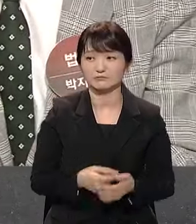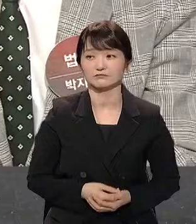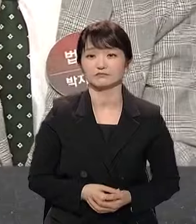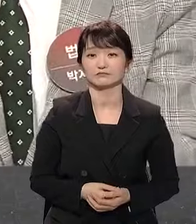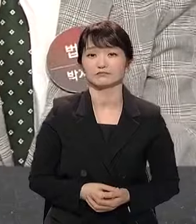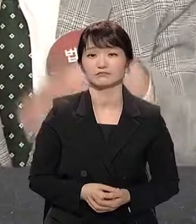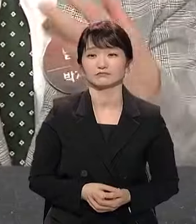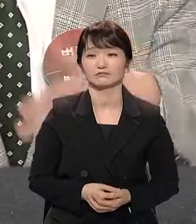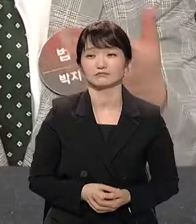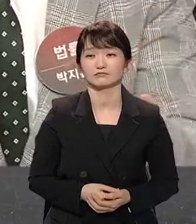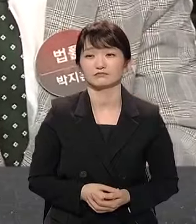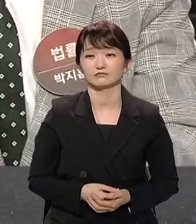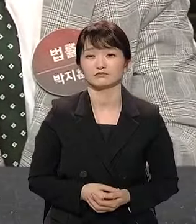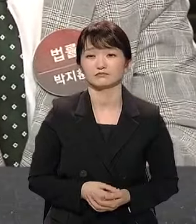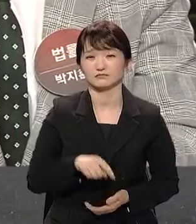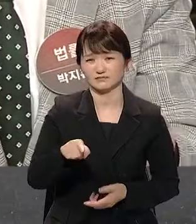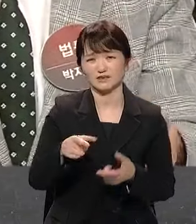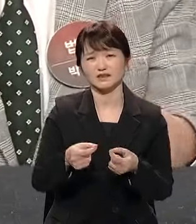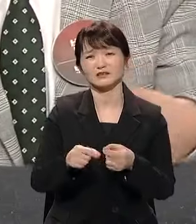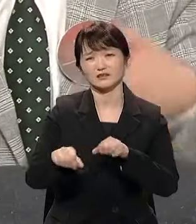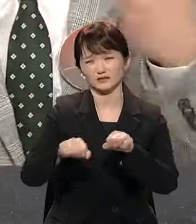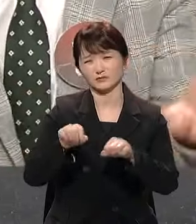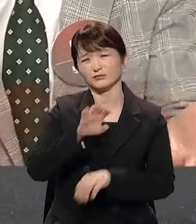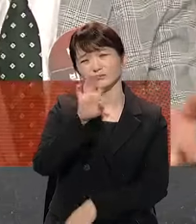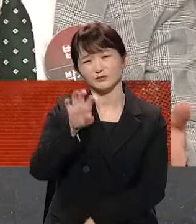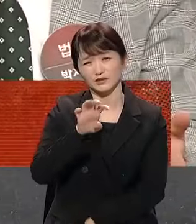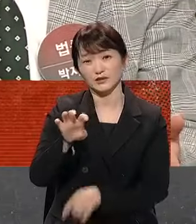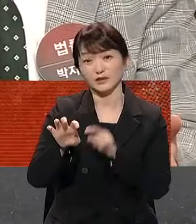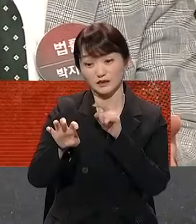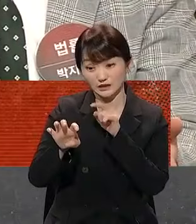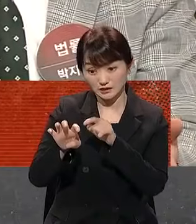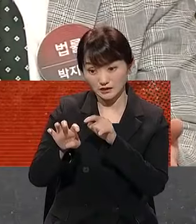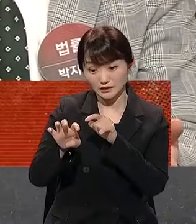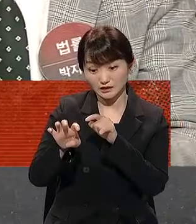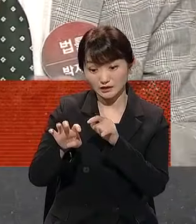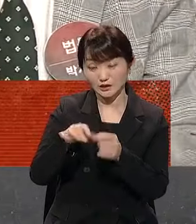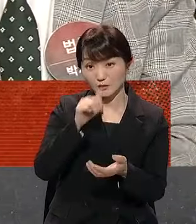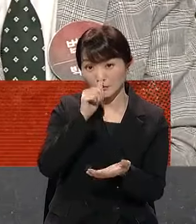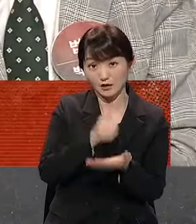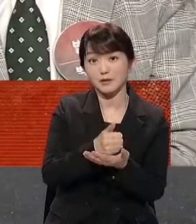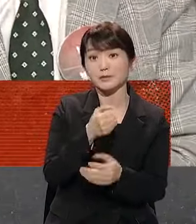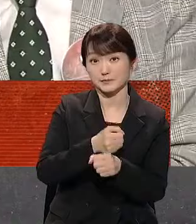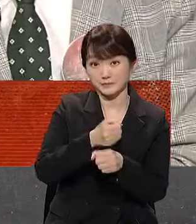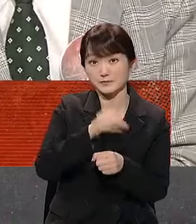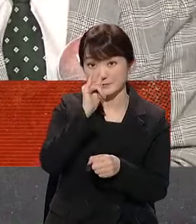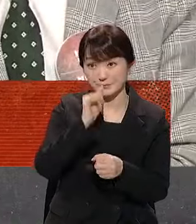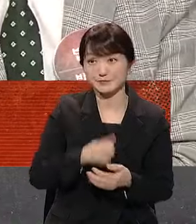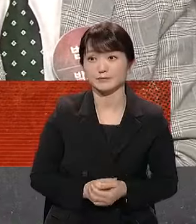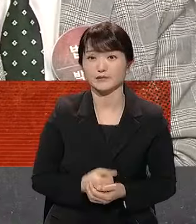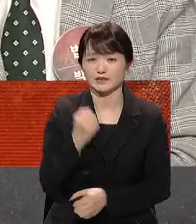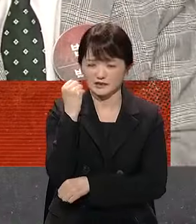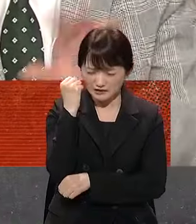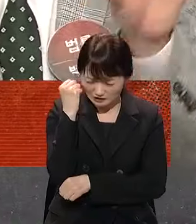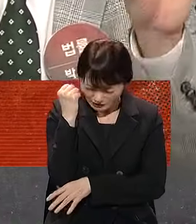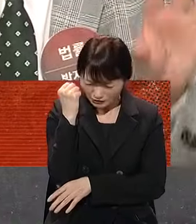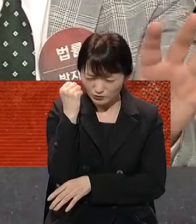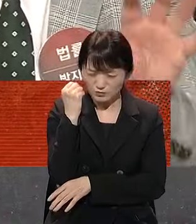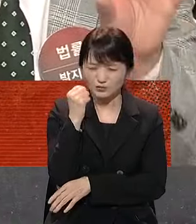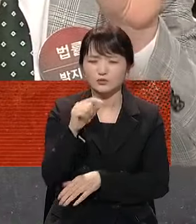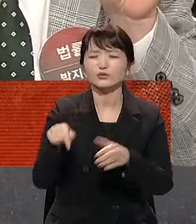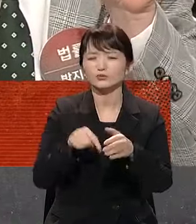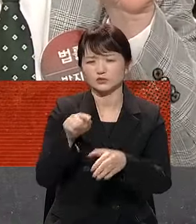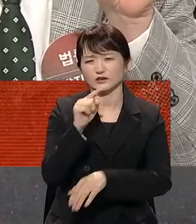얘기하지만 자꾸 저런게 반복되면 저걸 범죄화 할 수도 있습니다 그 사실은 기본 중에 기본이죠